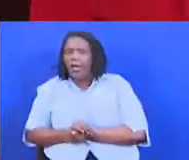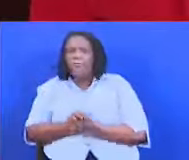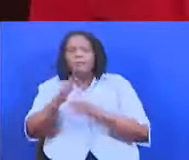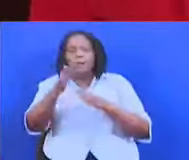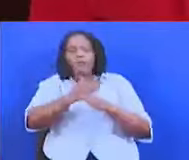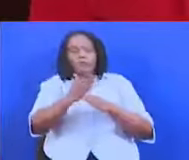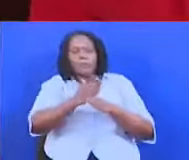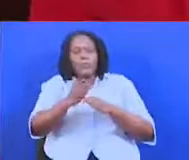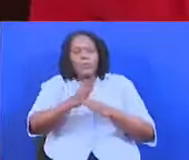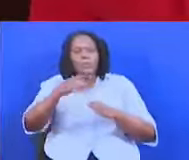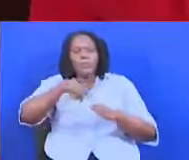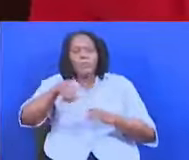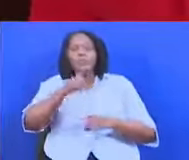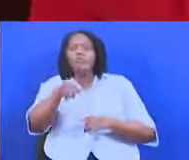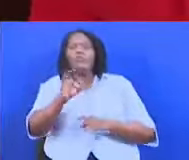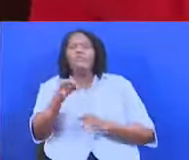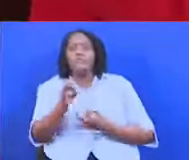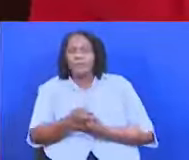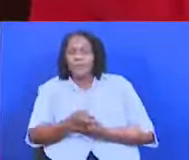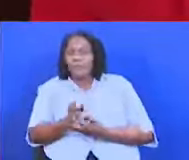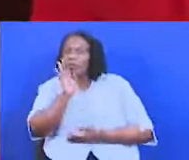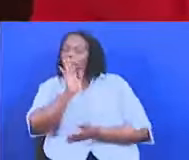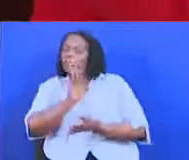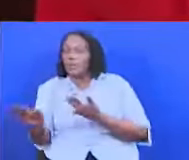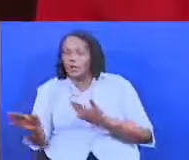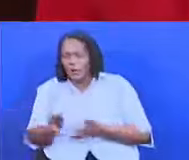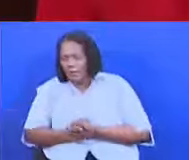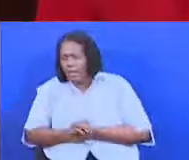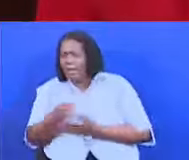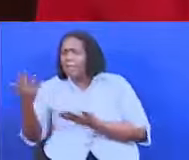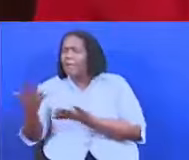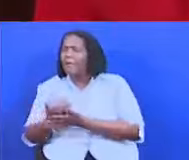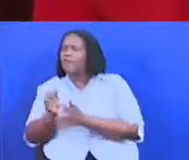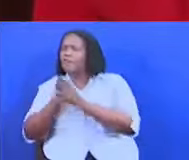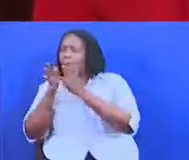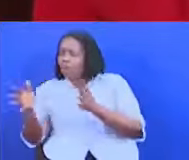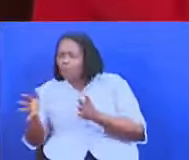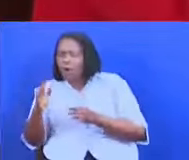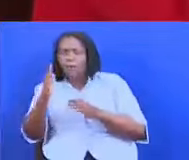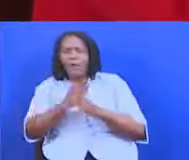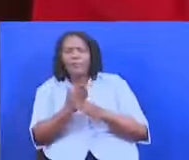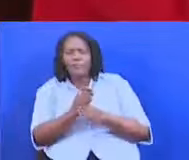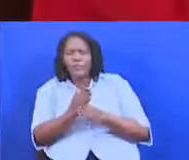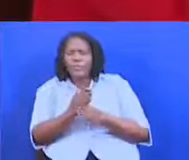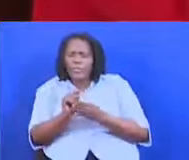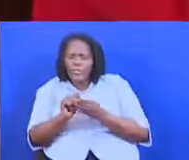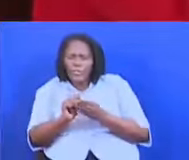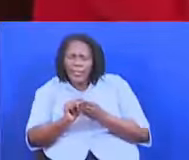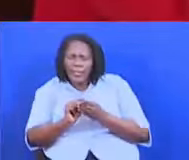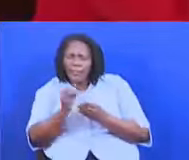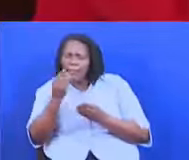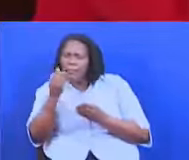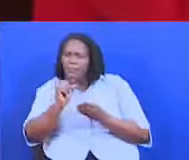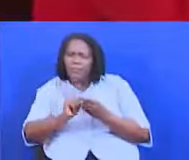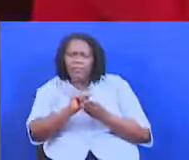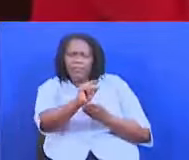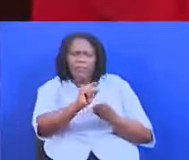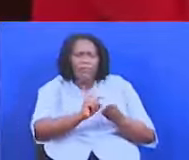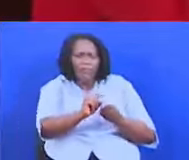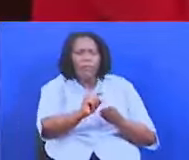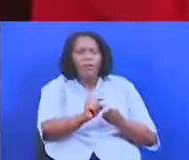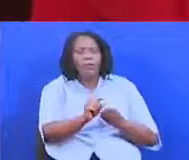matumizi pesa inakwenda kidogo kiasi kwamba namna ya kuunganisha miundombinu yetu ya barabara hasa katika vijiji ambako ndiko